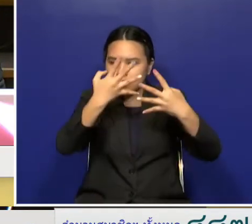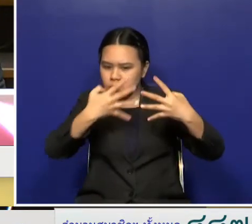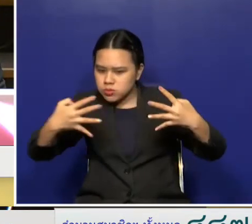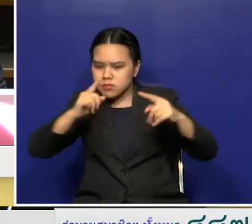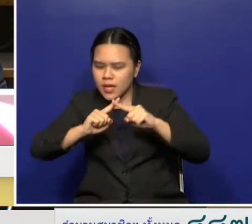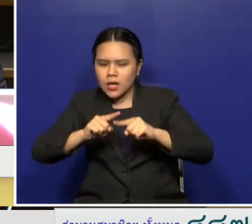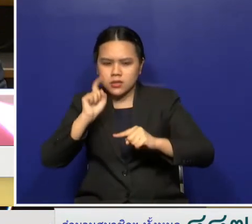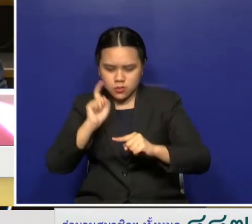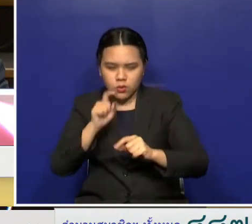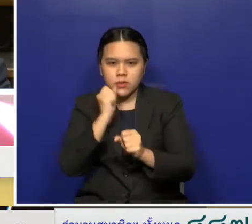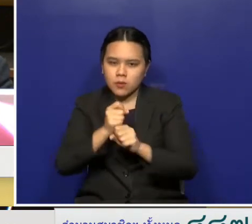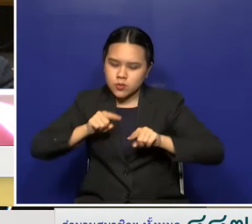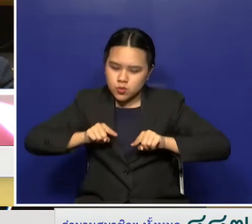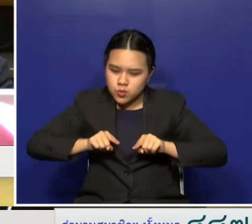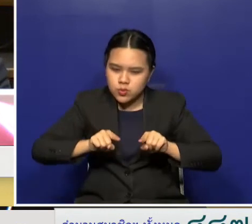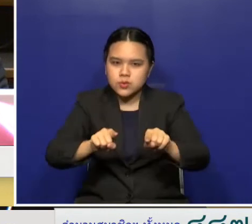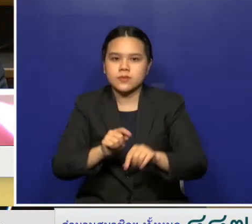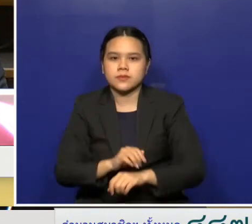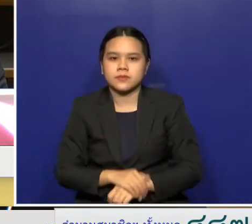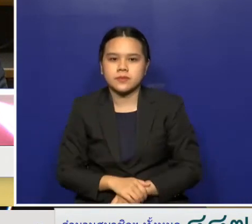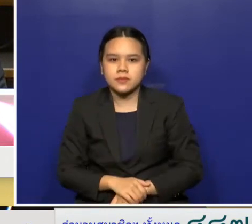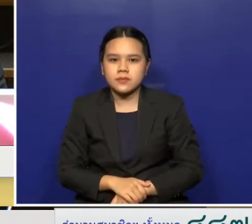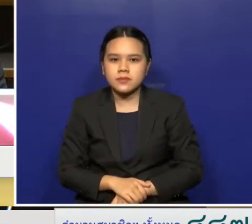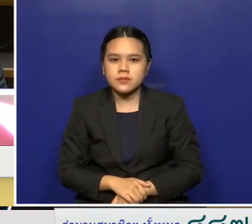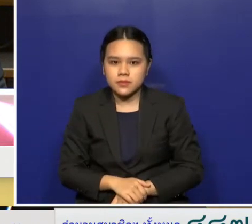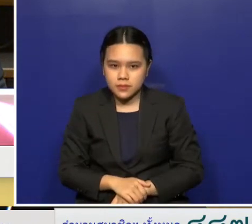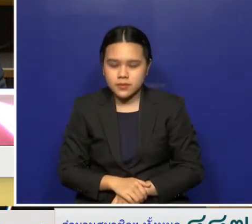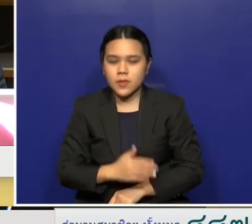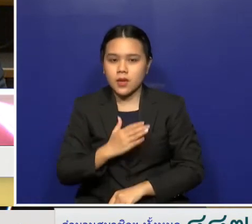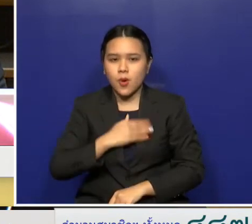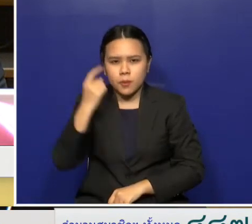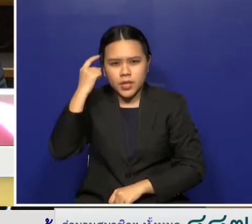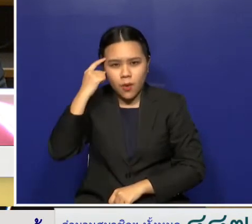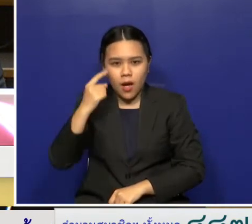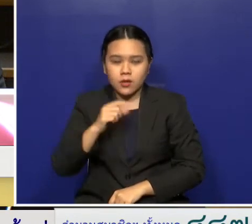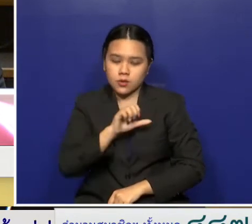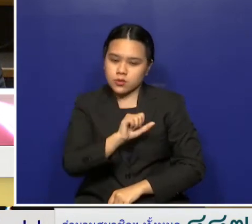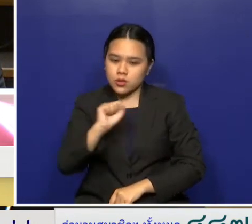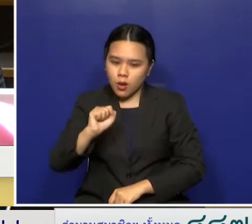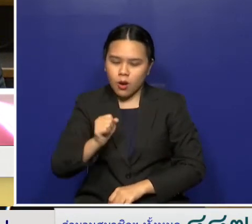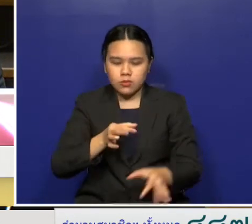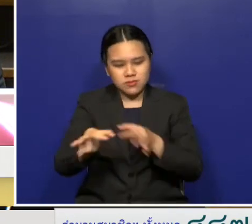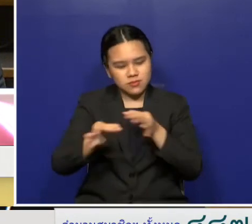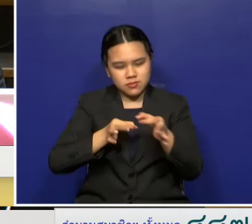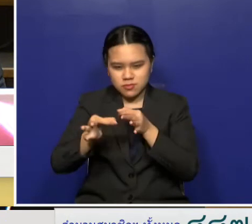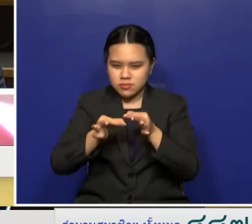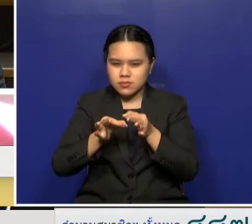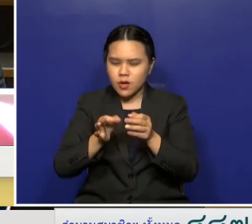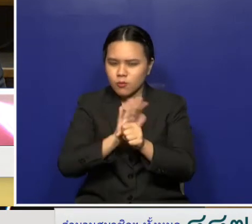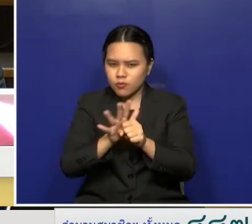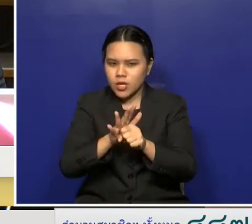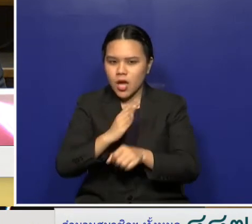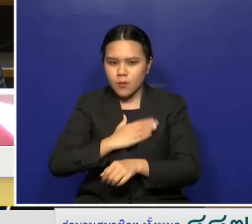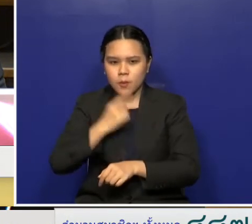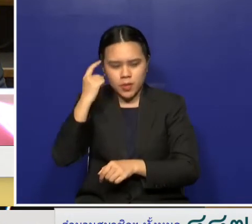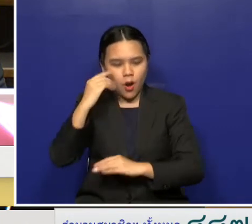พ mouvementคลดว่ท่มาชิค หลายทาน เกรา ไป พ.บวน ก็ สัตหนุนเห็นว่า โงการท